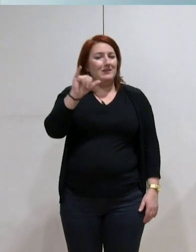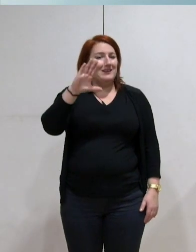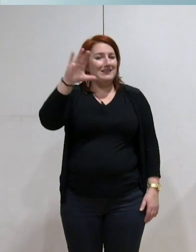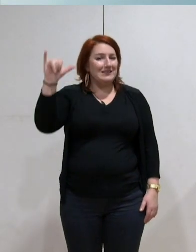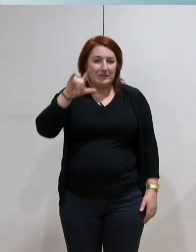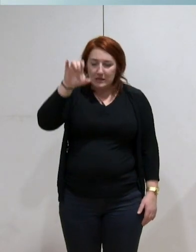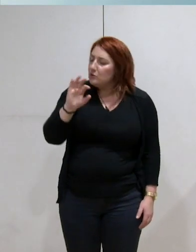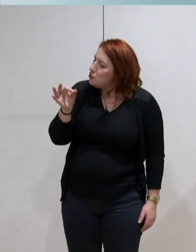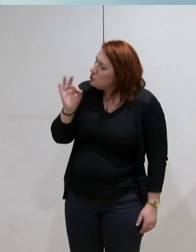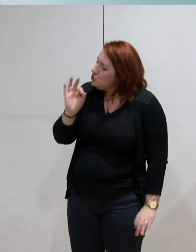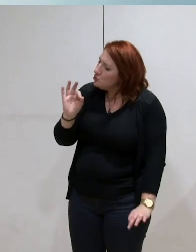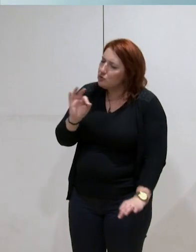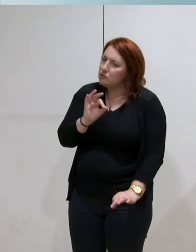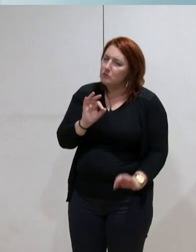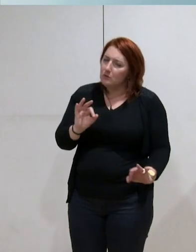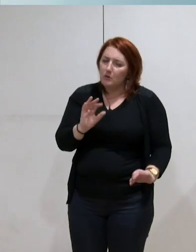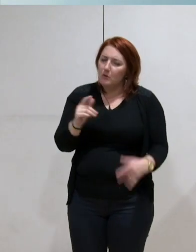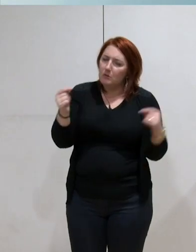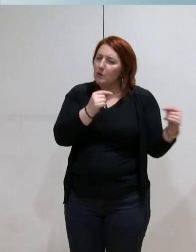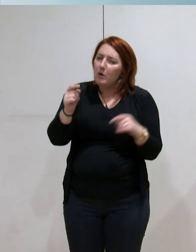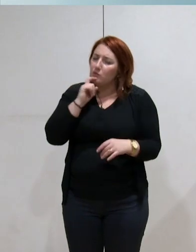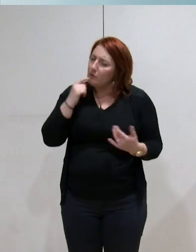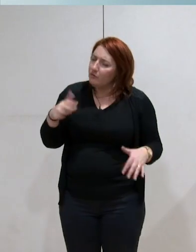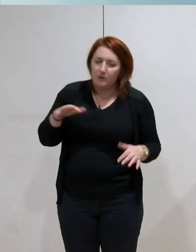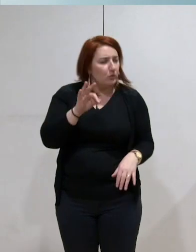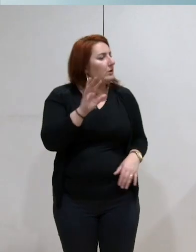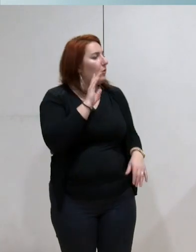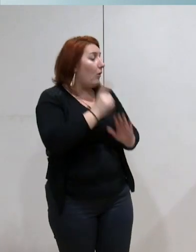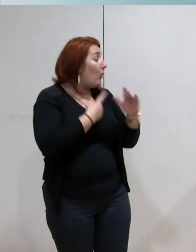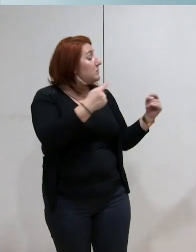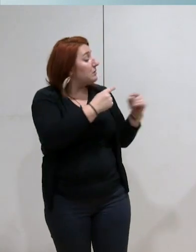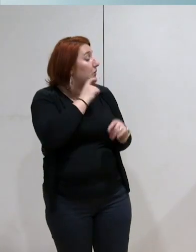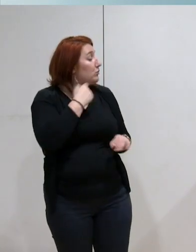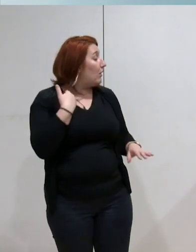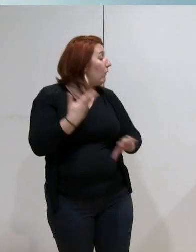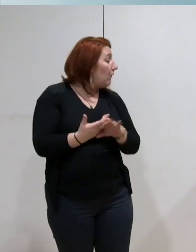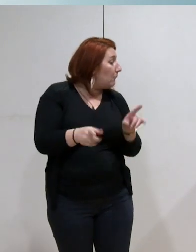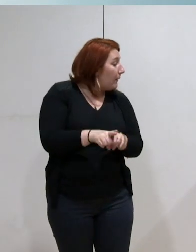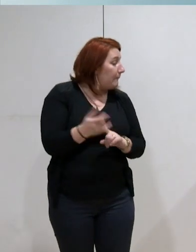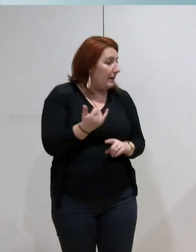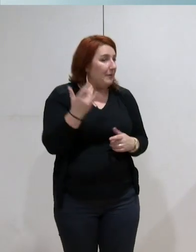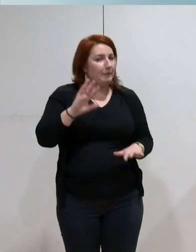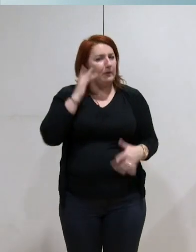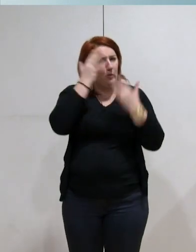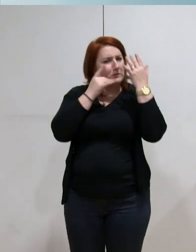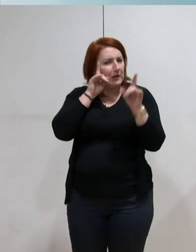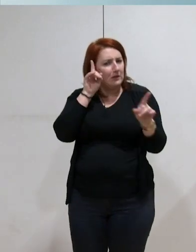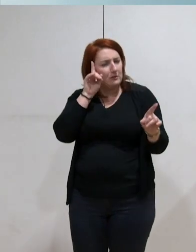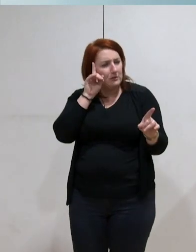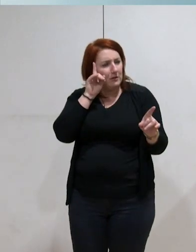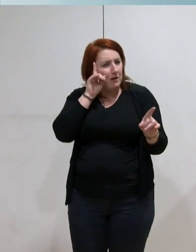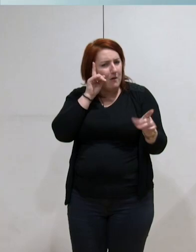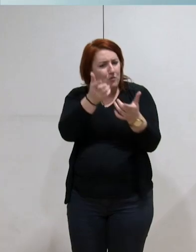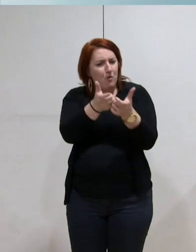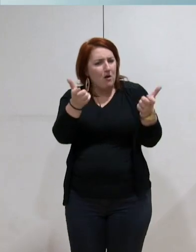exemple c'est la raison pour laquelle je ve pas revenir sur le débat tout à l'heure il y a aussi des inquiétudes sur le devenir de la chaufferie